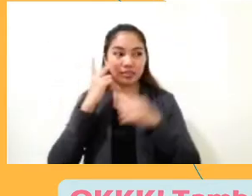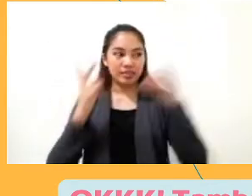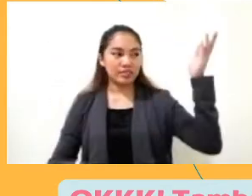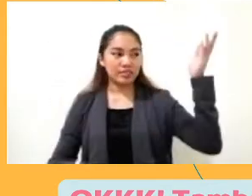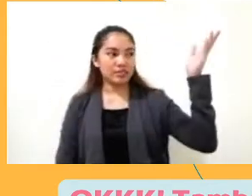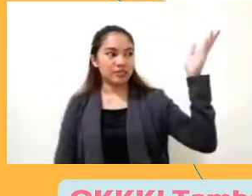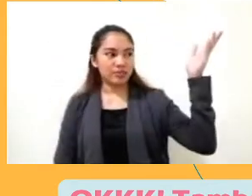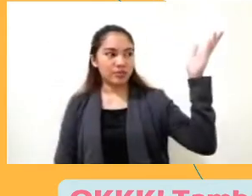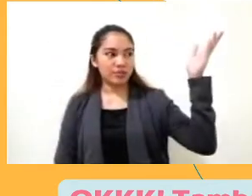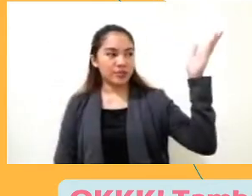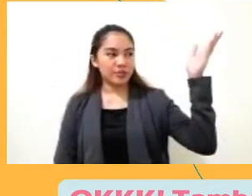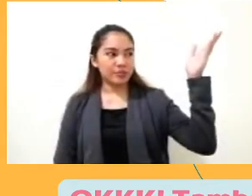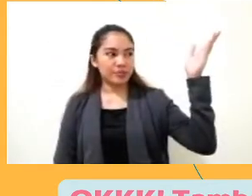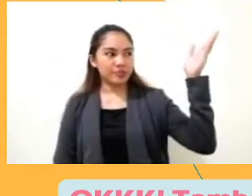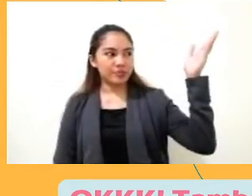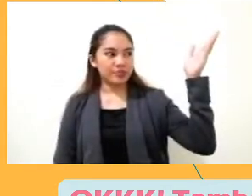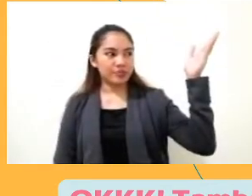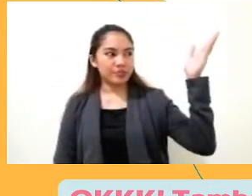Pwedeng,